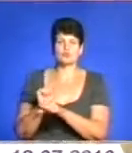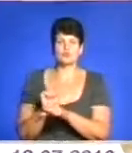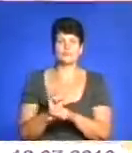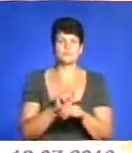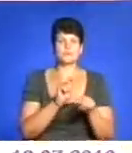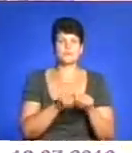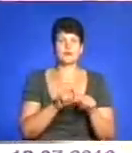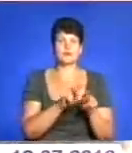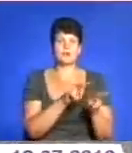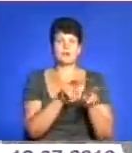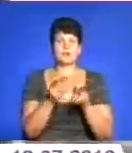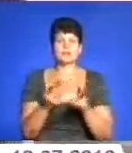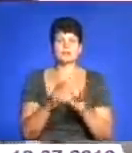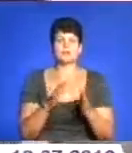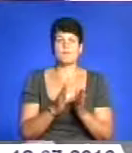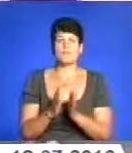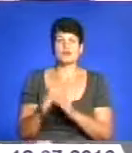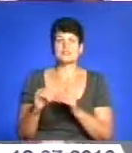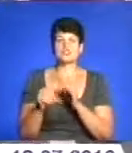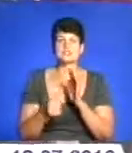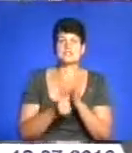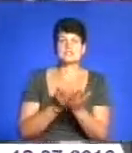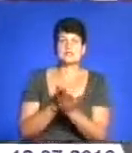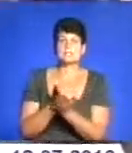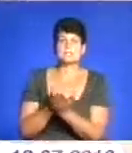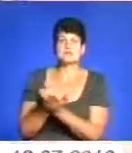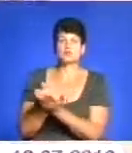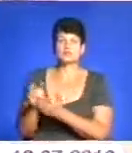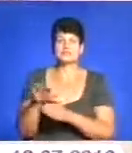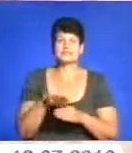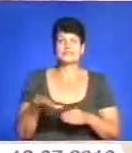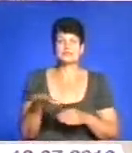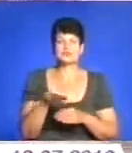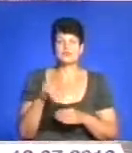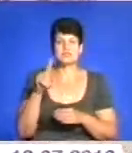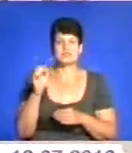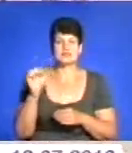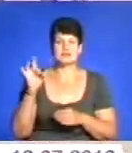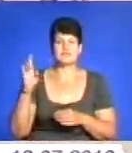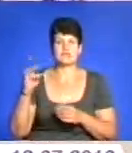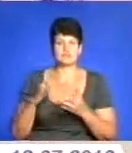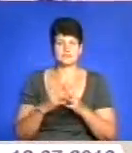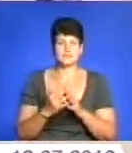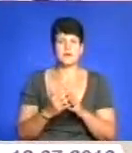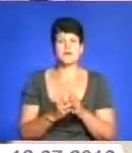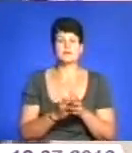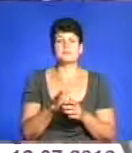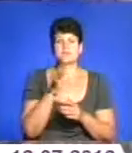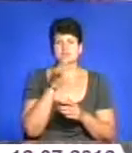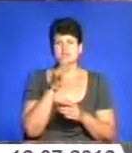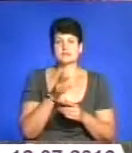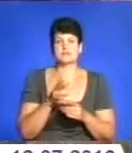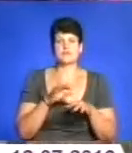громадським порядком на 16 маршрутах на території Марійського духовного центру та села Зарваниця. Під час проведення прощі до працівників